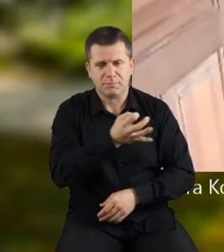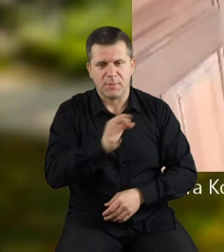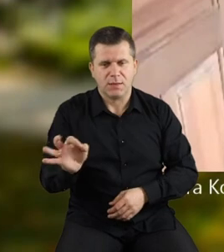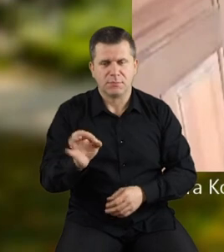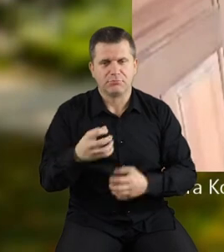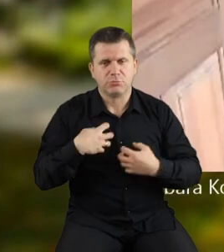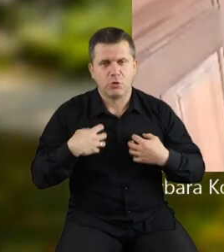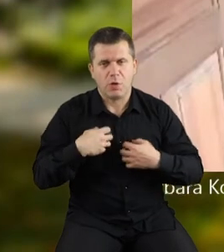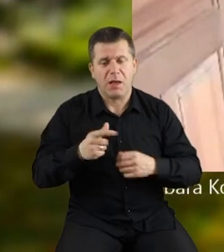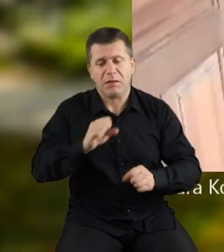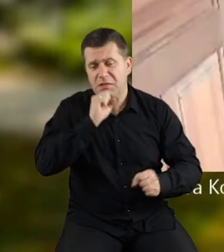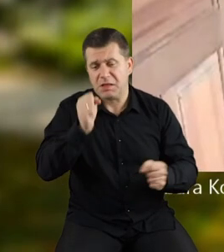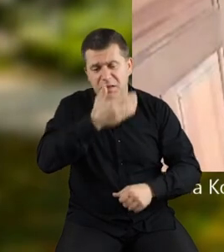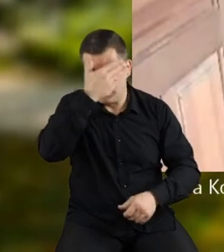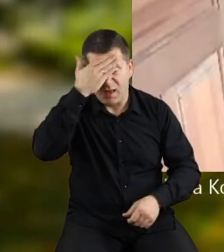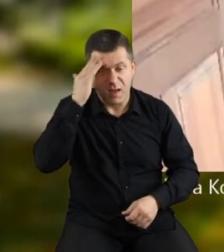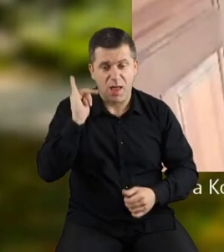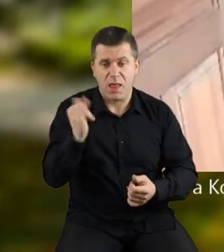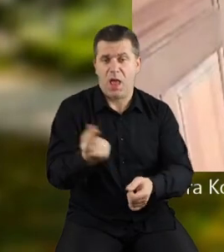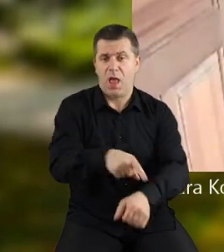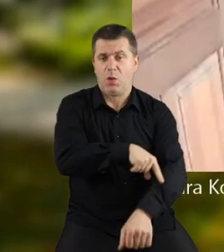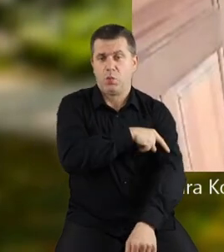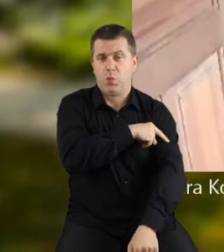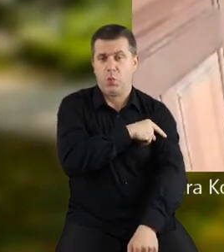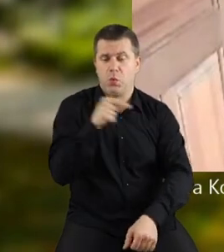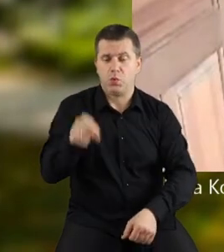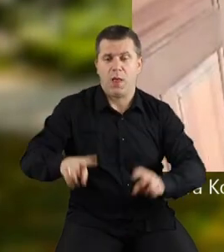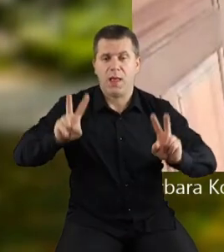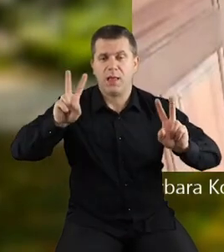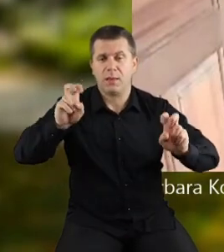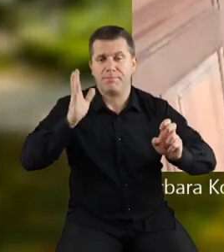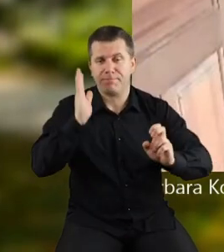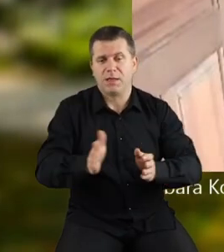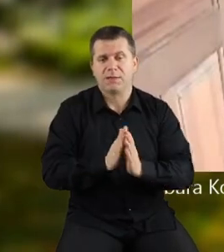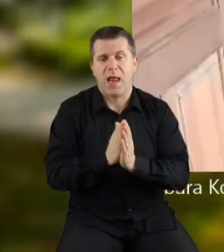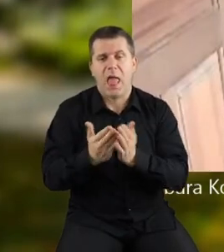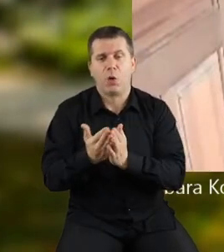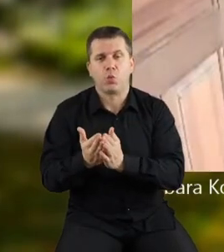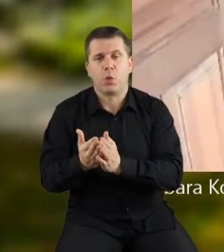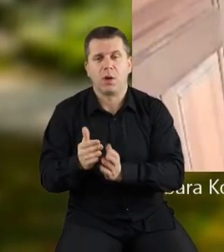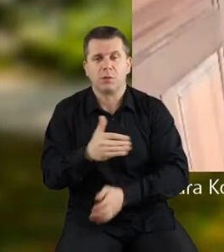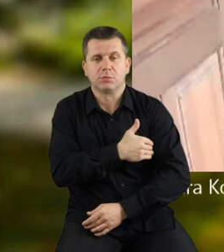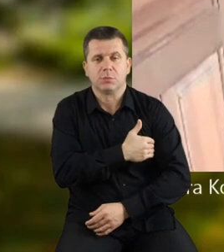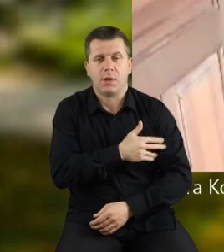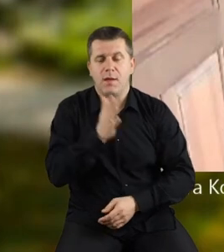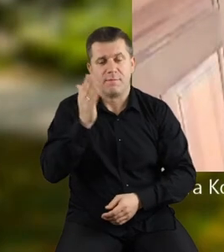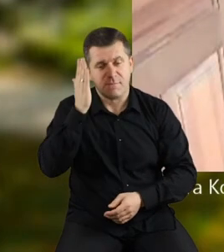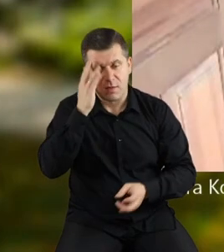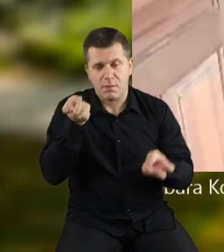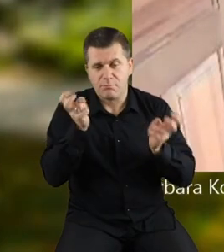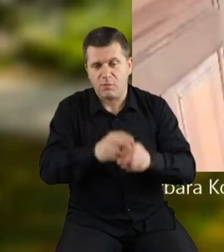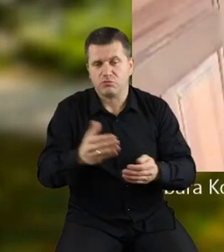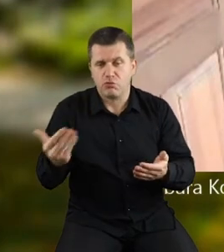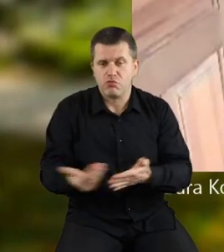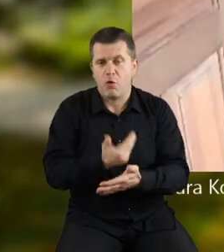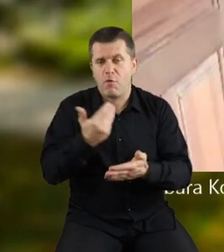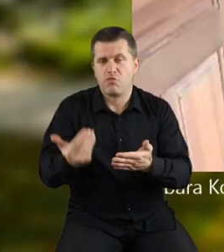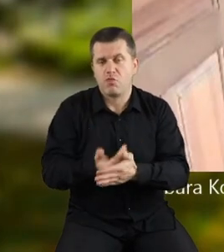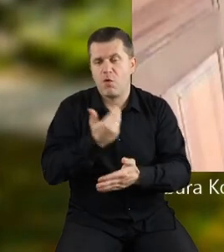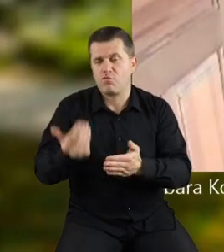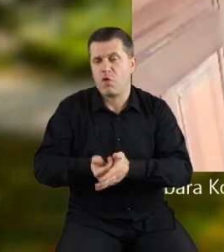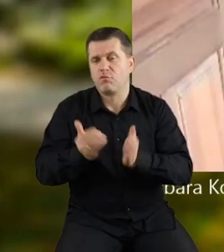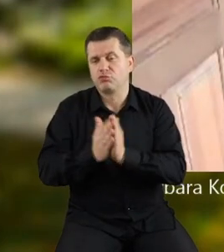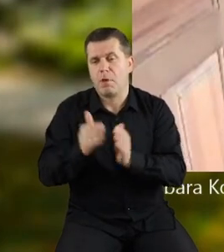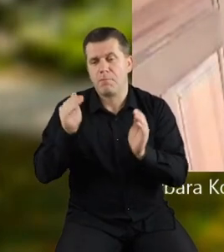taką przygodę. Oczywiście nigdy nie wiadomo, jak długo tytuł będzie lekturą. Wiadomo, że powstają